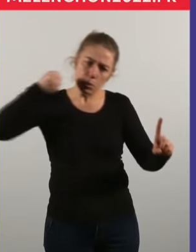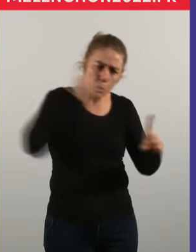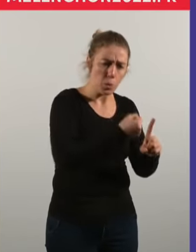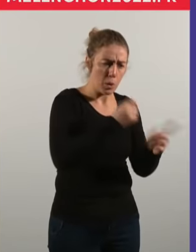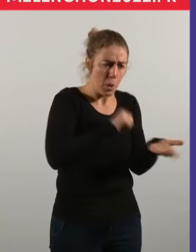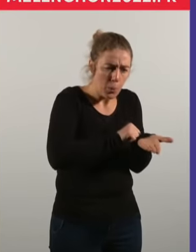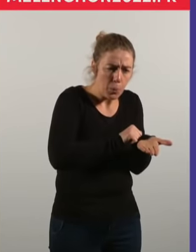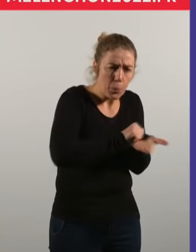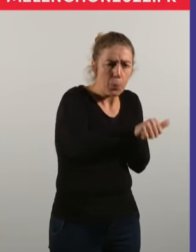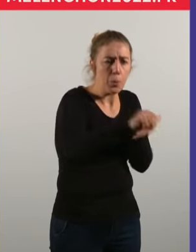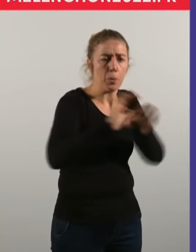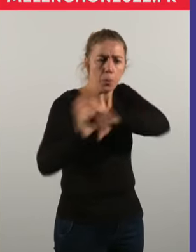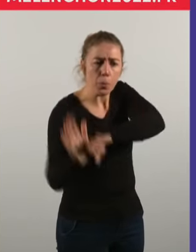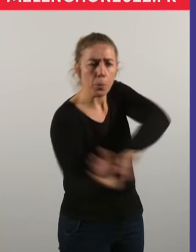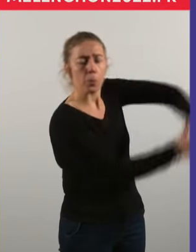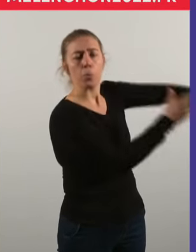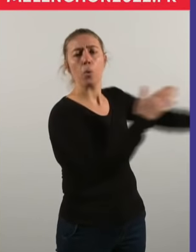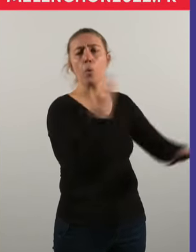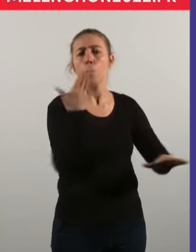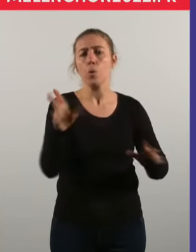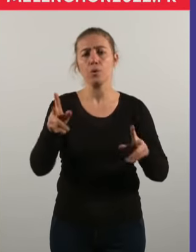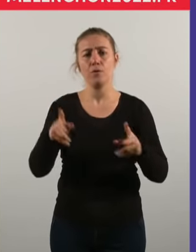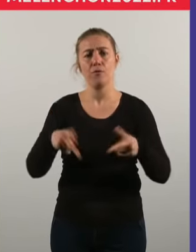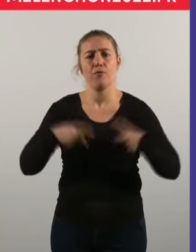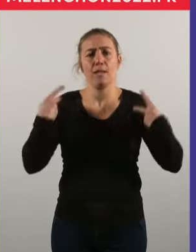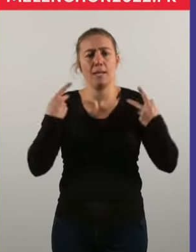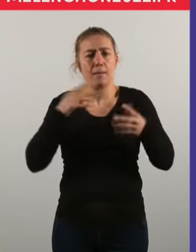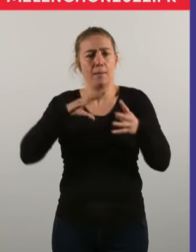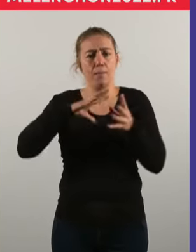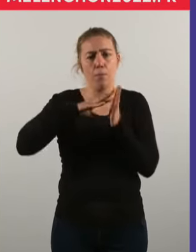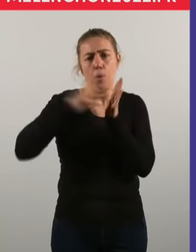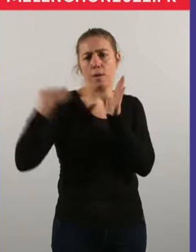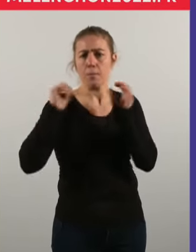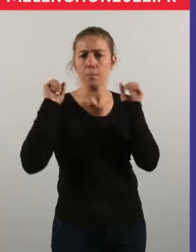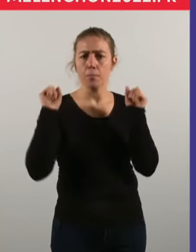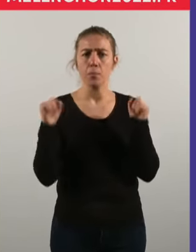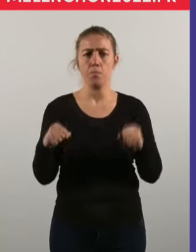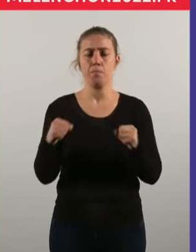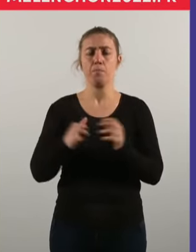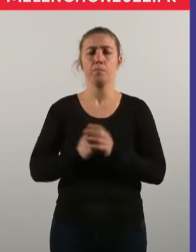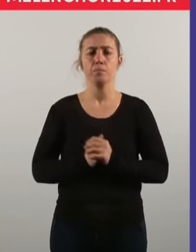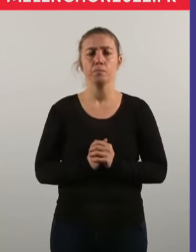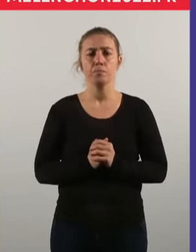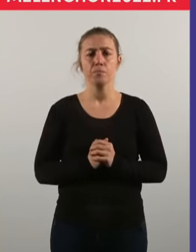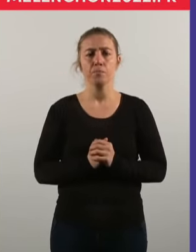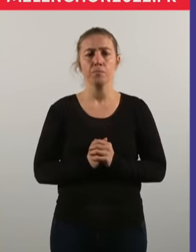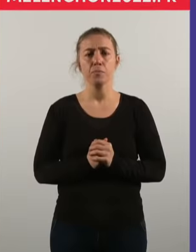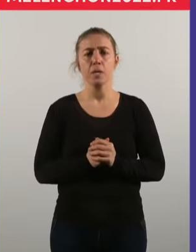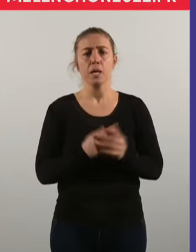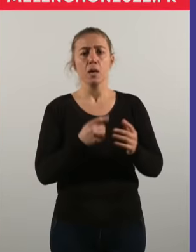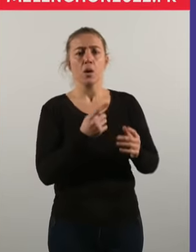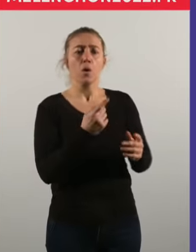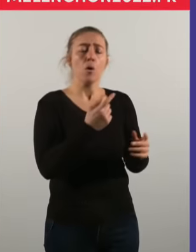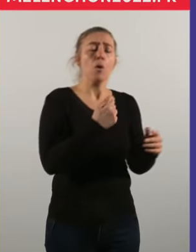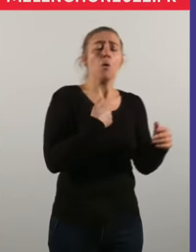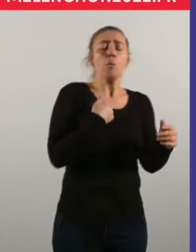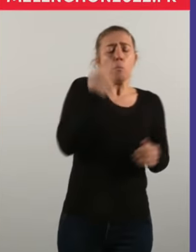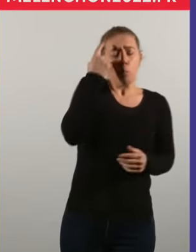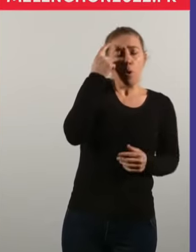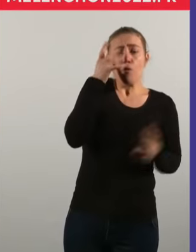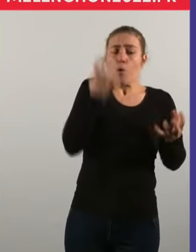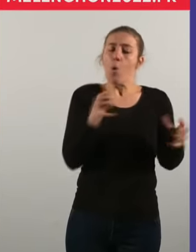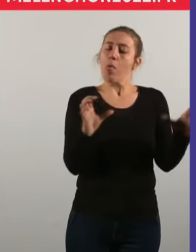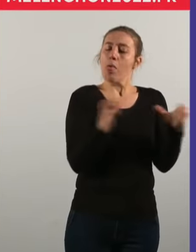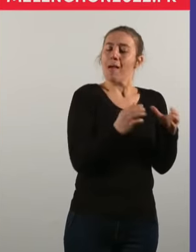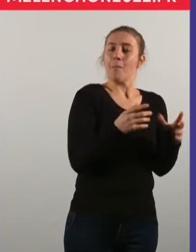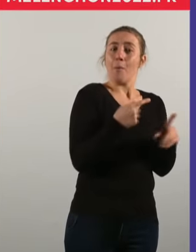l'éradiquer et passer à un autre mode de vie. Il faut frapper le parasitisme et